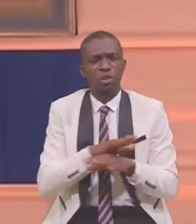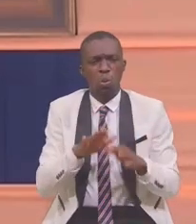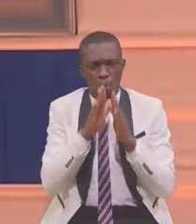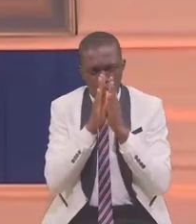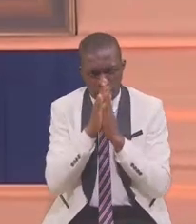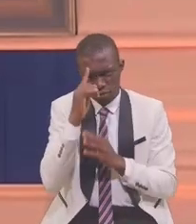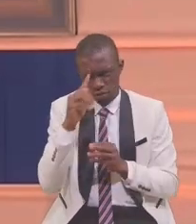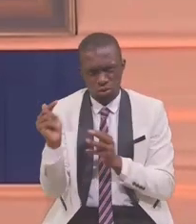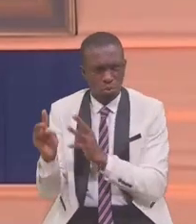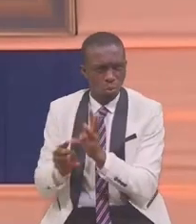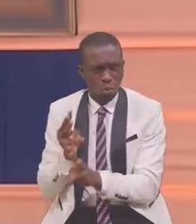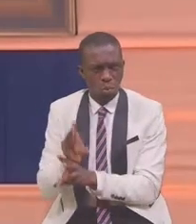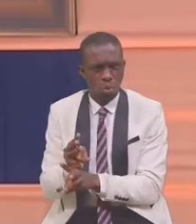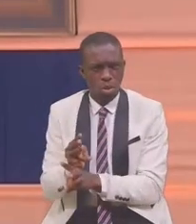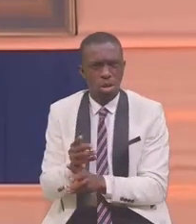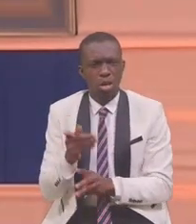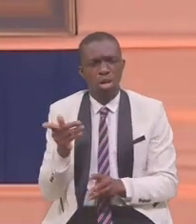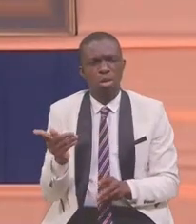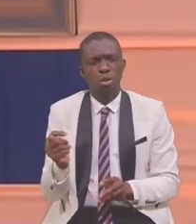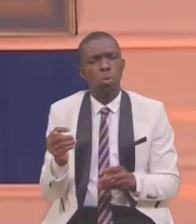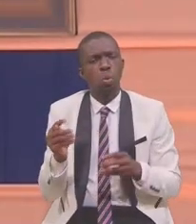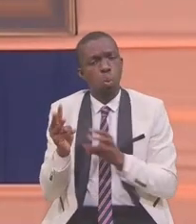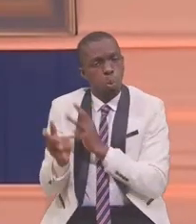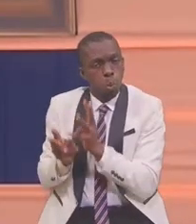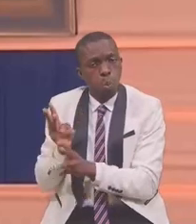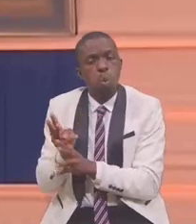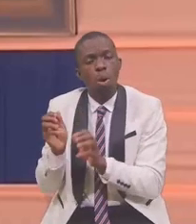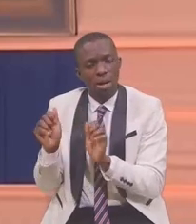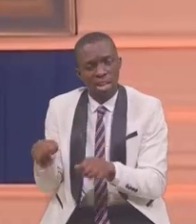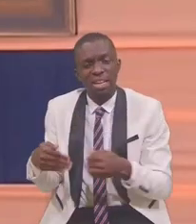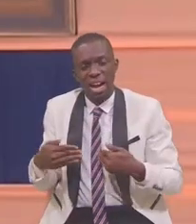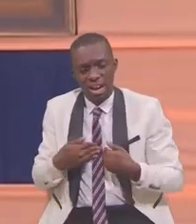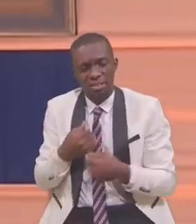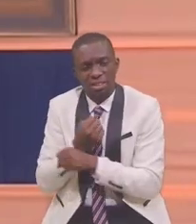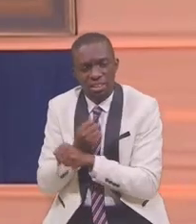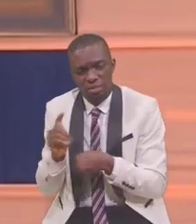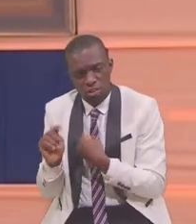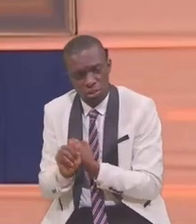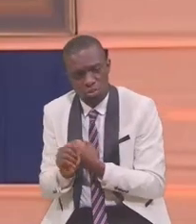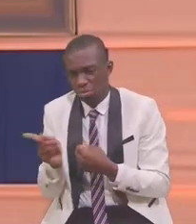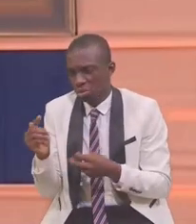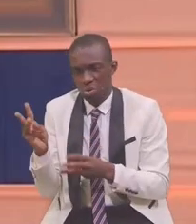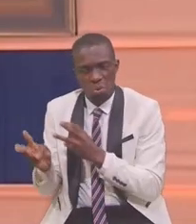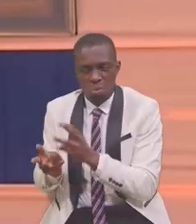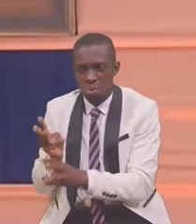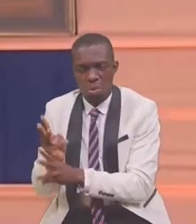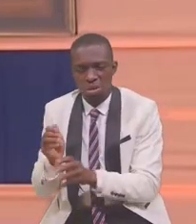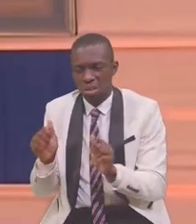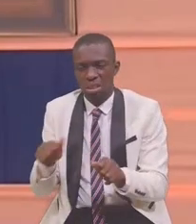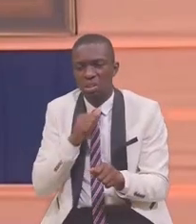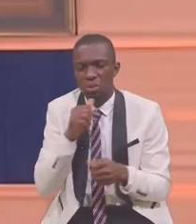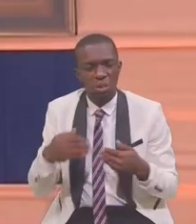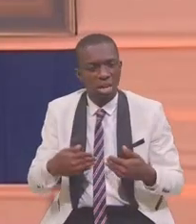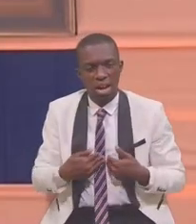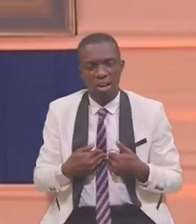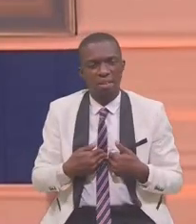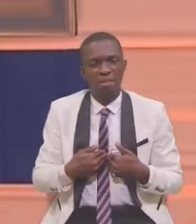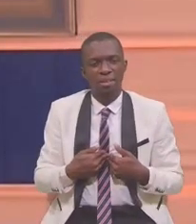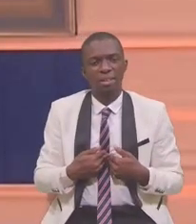pas être sanctifié. Le monde peut être sauvé. Il faut commencer par là. Ouais, quand on commence...